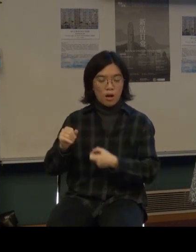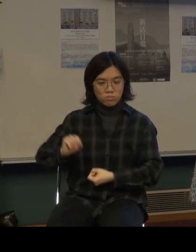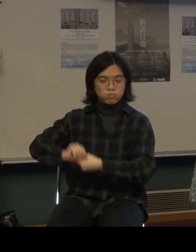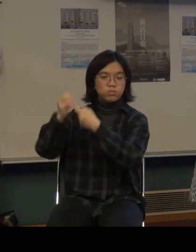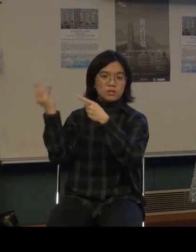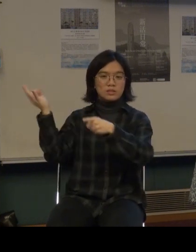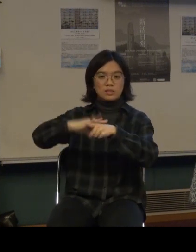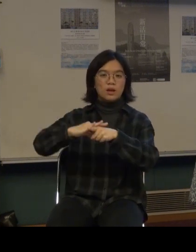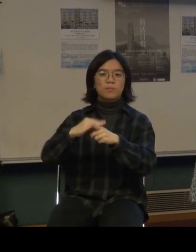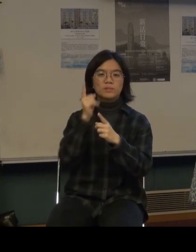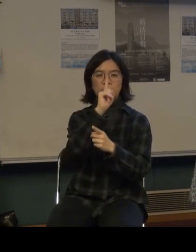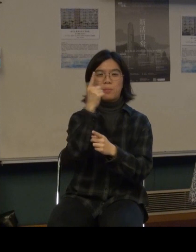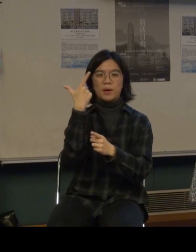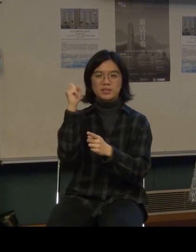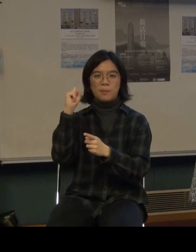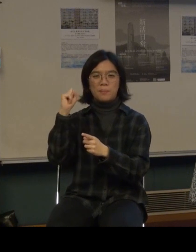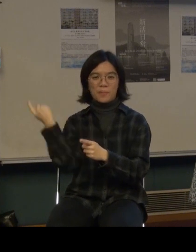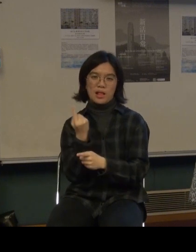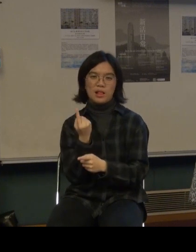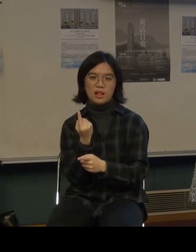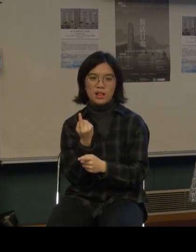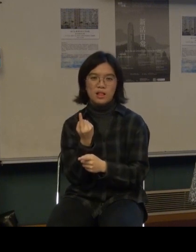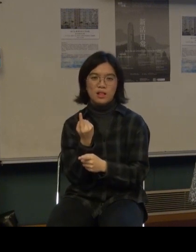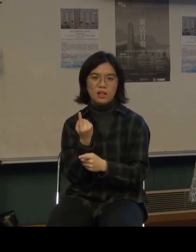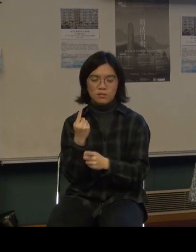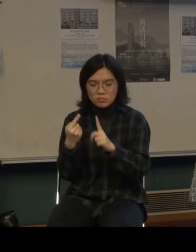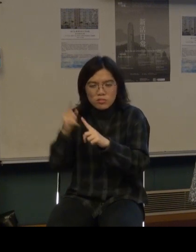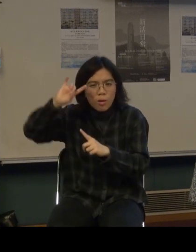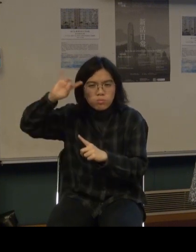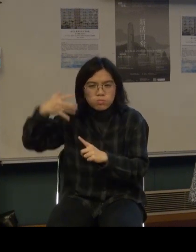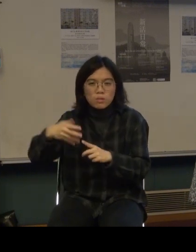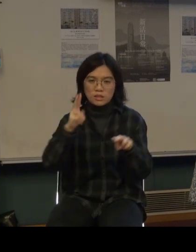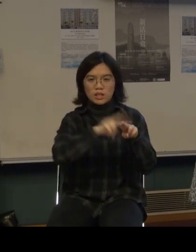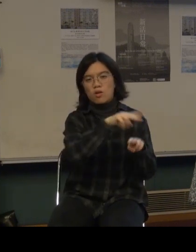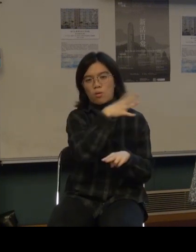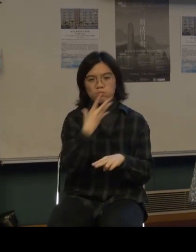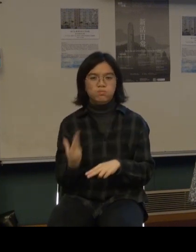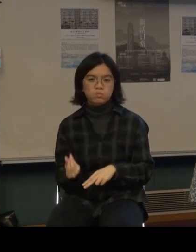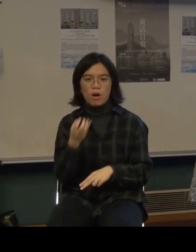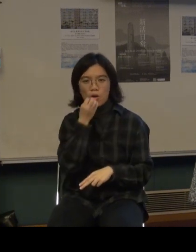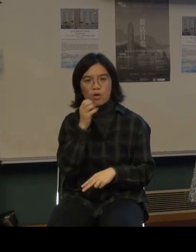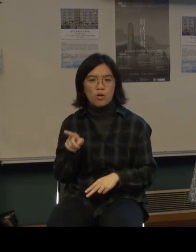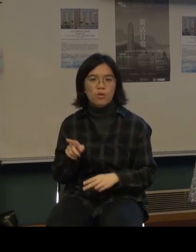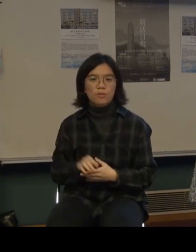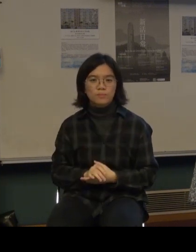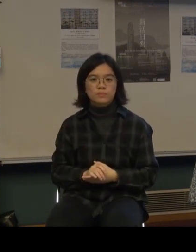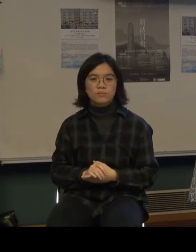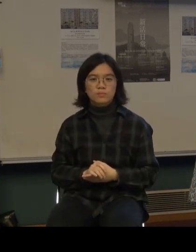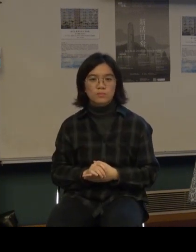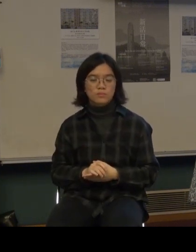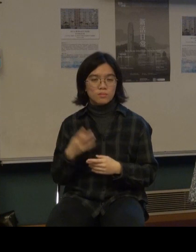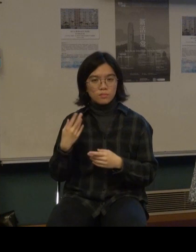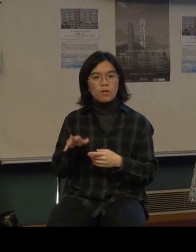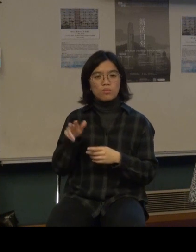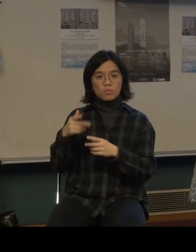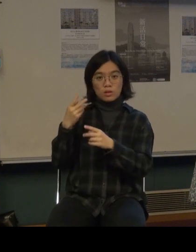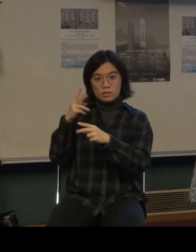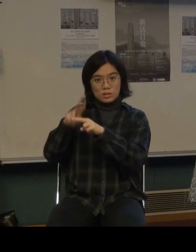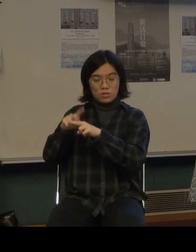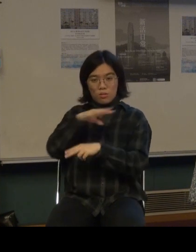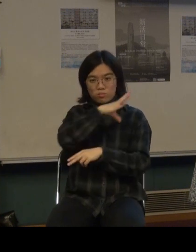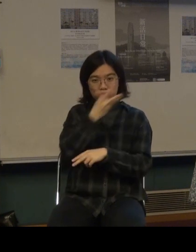去到1,800,000，但很多的人口都是由國內嚟到嘅。另外咧就係話，即係國內咁大量的人湧入香